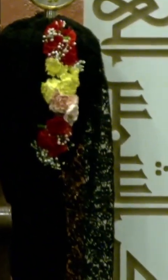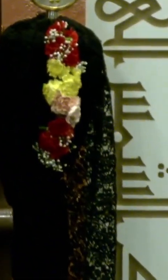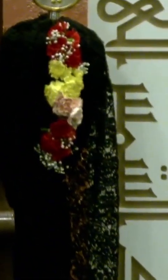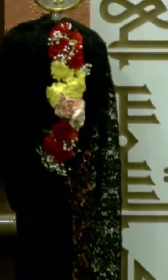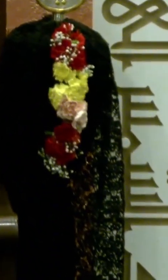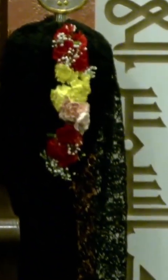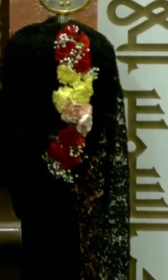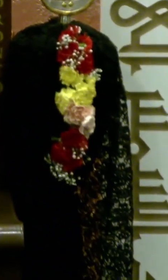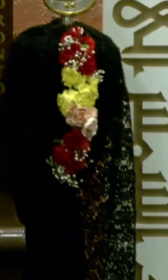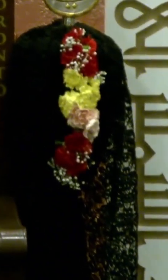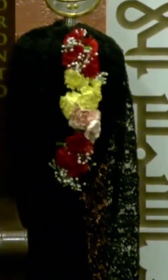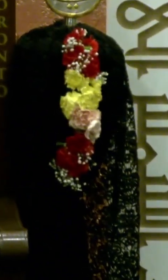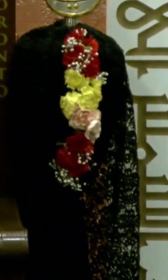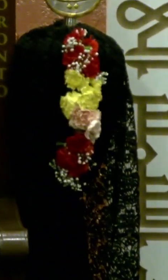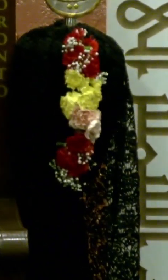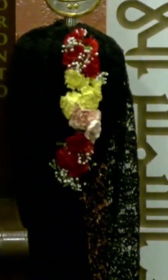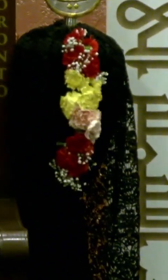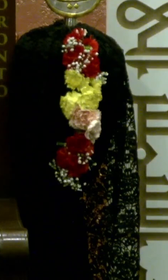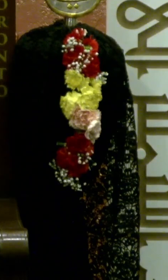الرحيم. يا